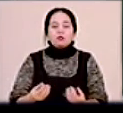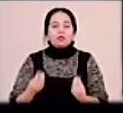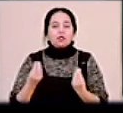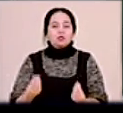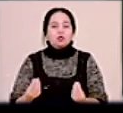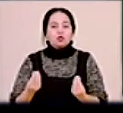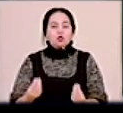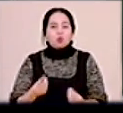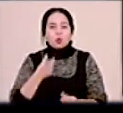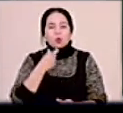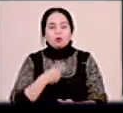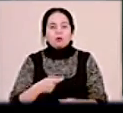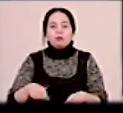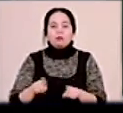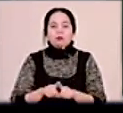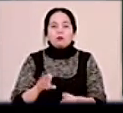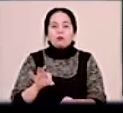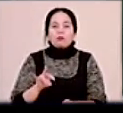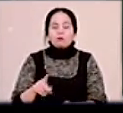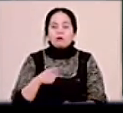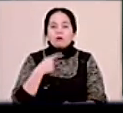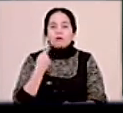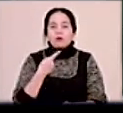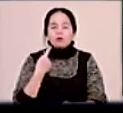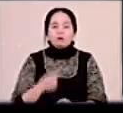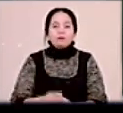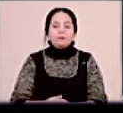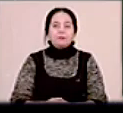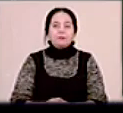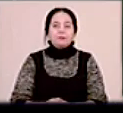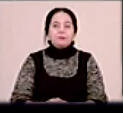говорил Александр Македонский.